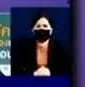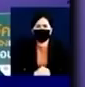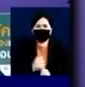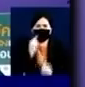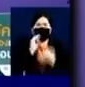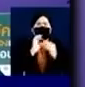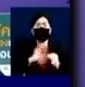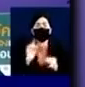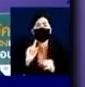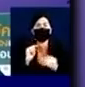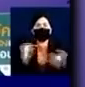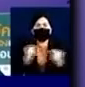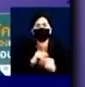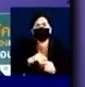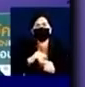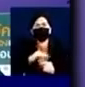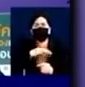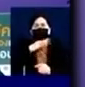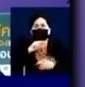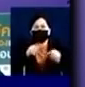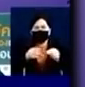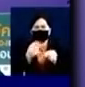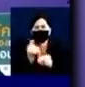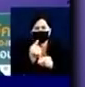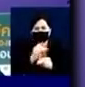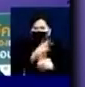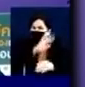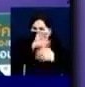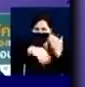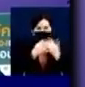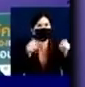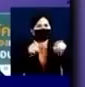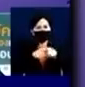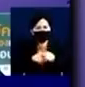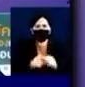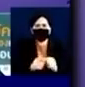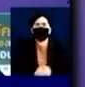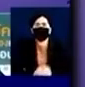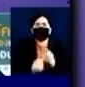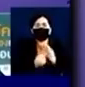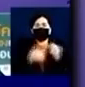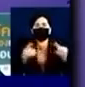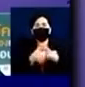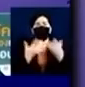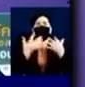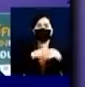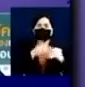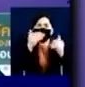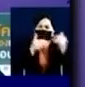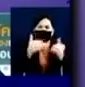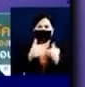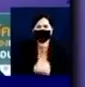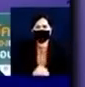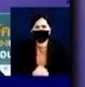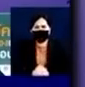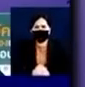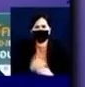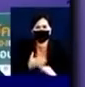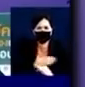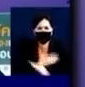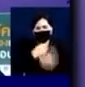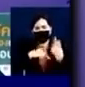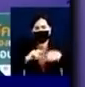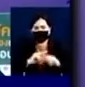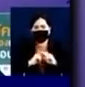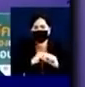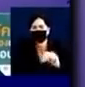ไปฉีดไฟเซอร์หรือโมเดอร์นาได ้ครับ หมายถึงว่าถ้าคุณฉีด mRNA ก็ให้ไปต่อด้วย mRNA ครับ ถ้าคุณฉีดด้วยแอสตรา